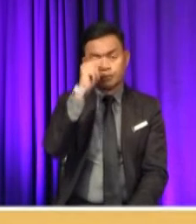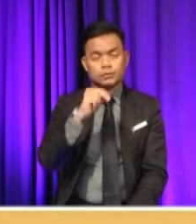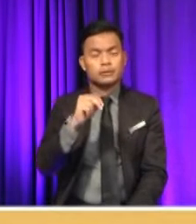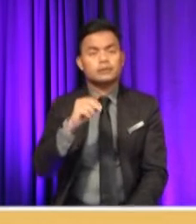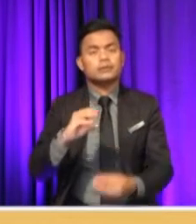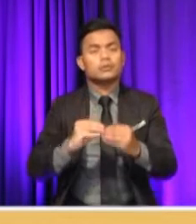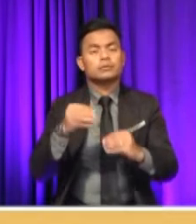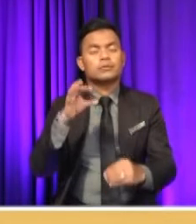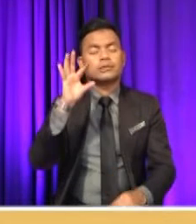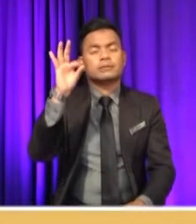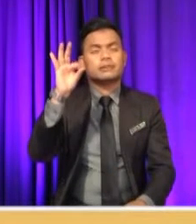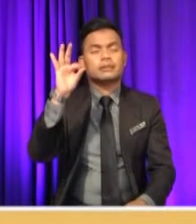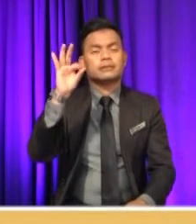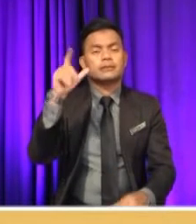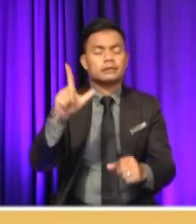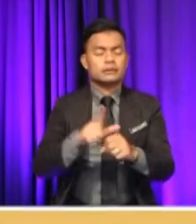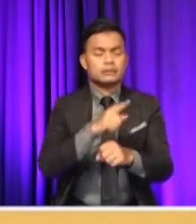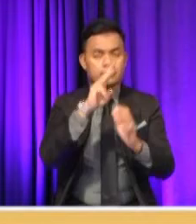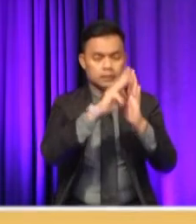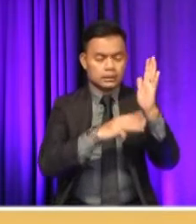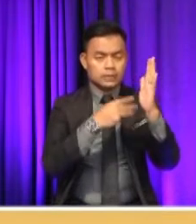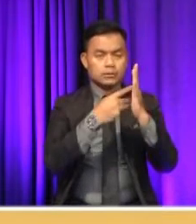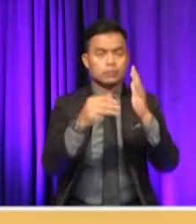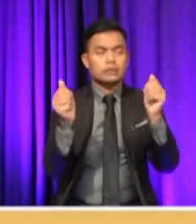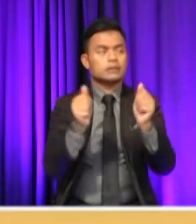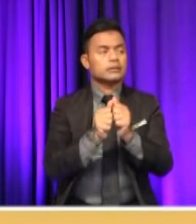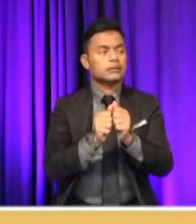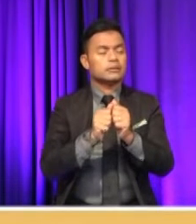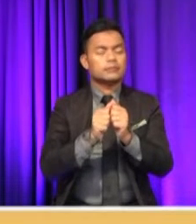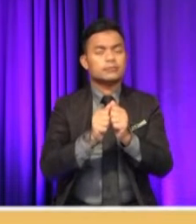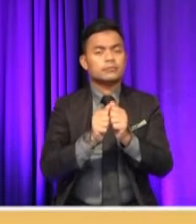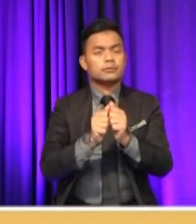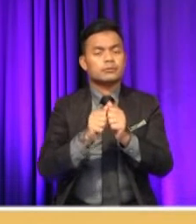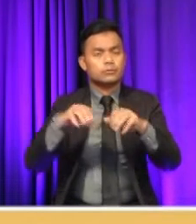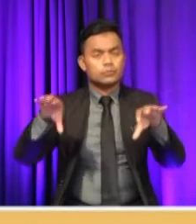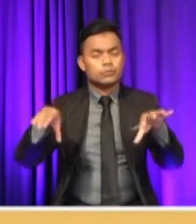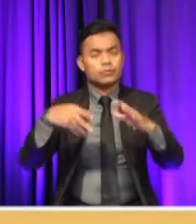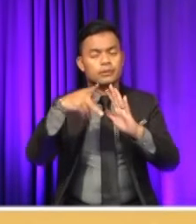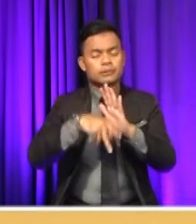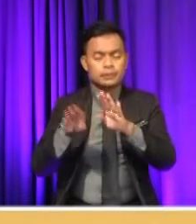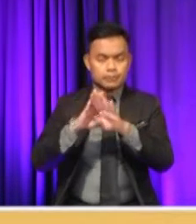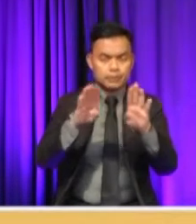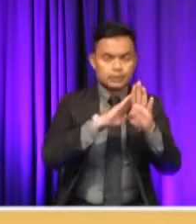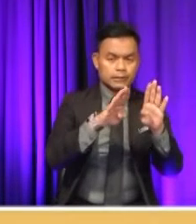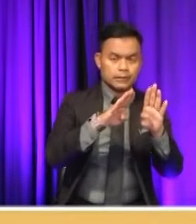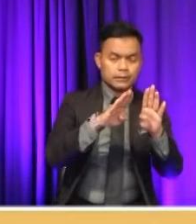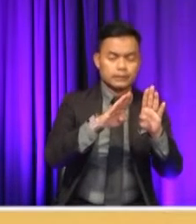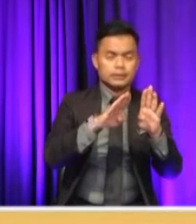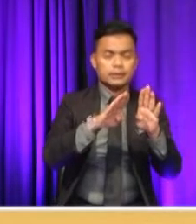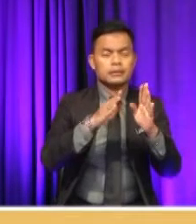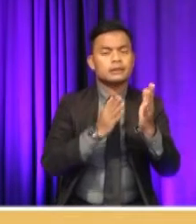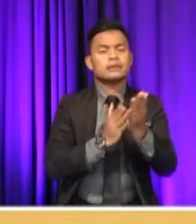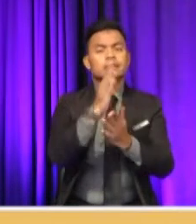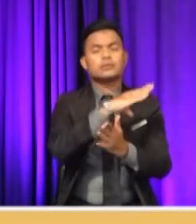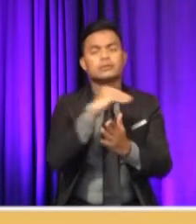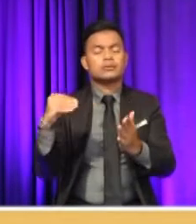Okey, lengkapkan jadual 1 dengan menyatakan perbezaan. Apa beza antara arus terus dengan arus ulang-alik? So,